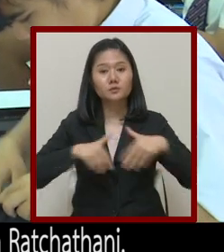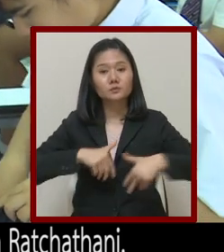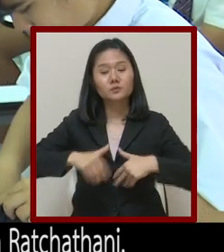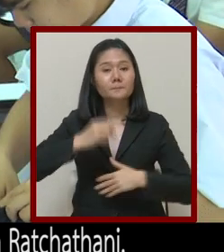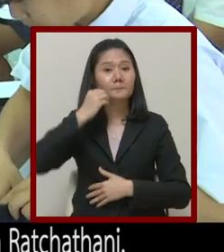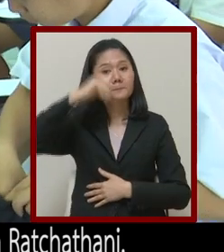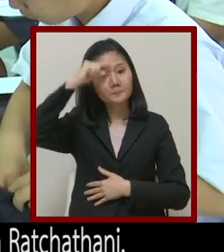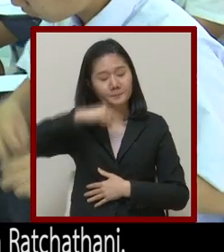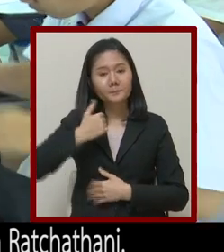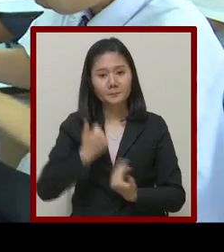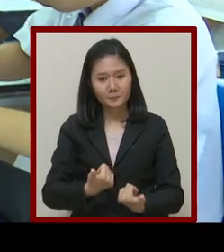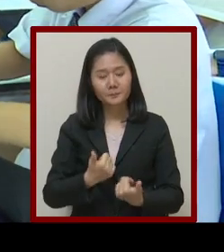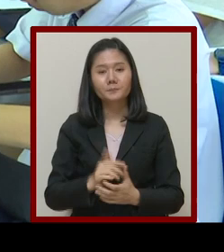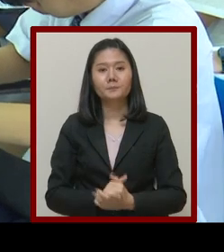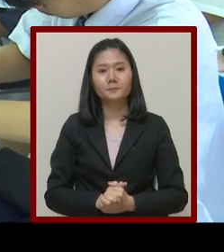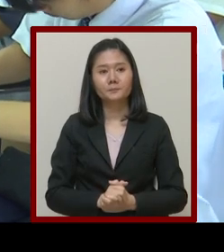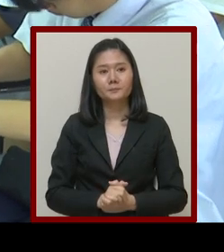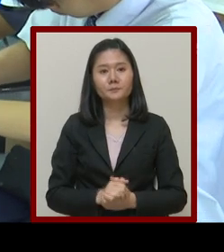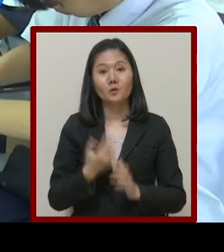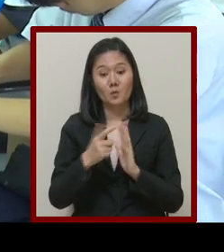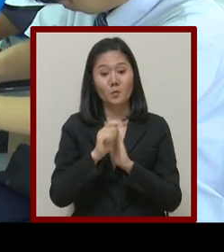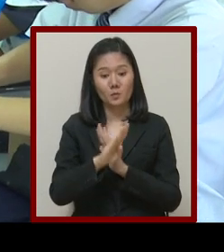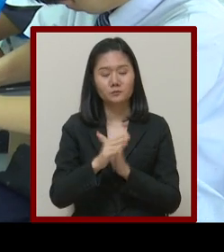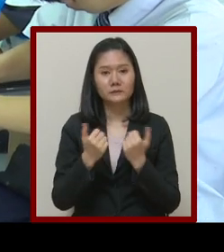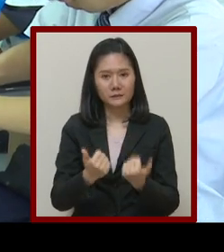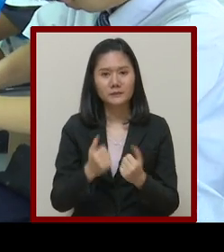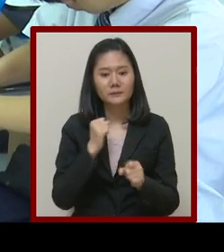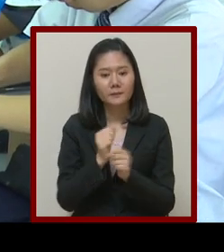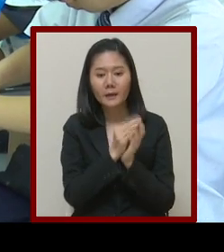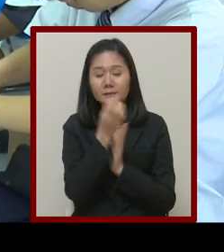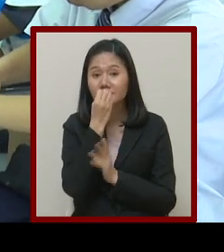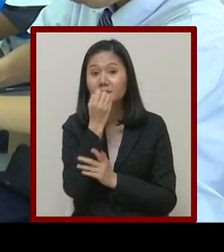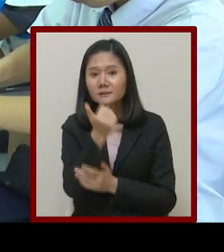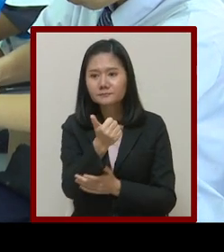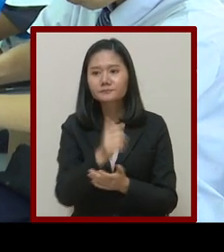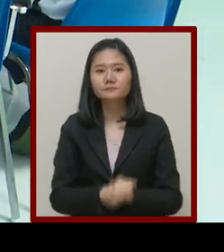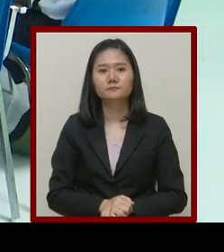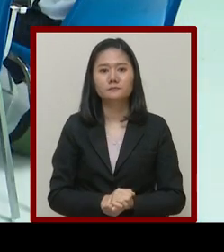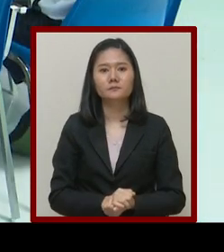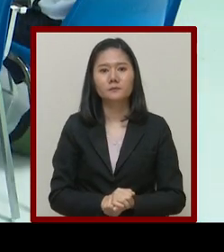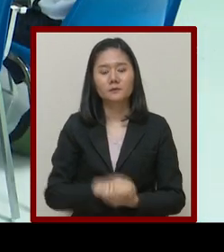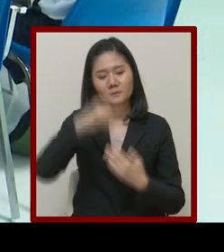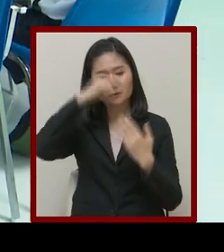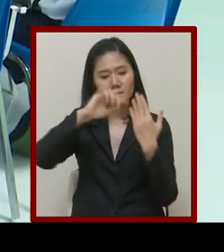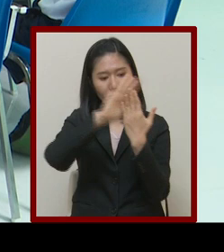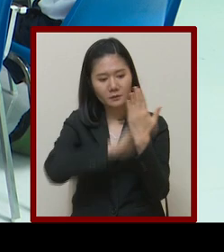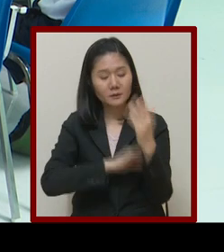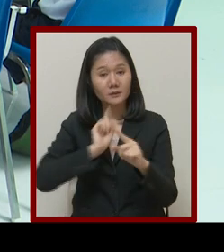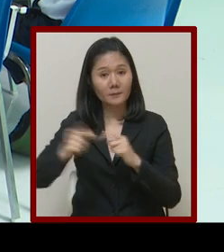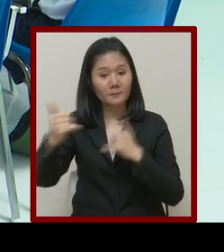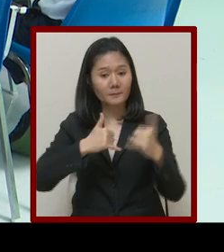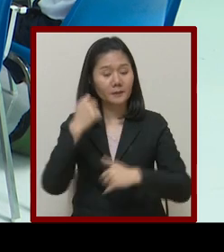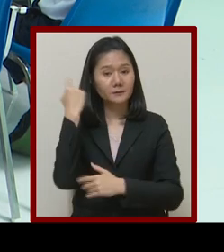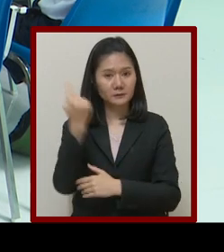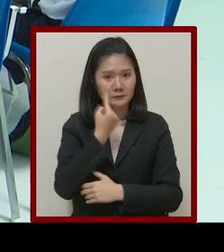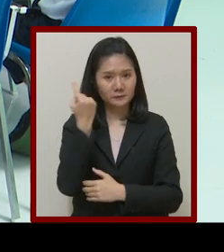านเรานี่แหละนะจังหวัดอุบลราชธานีนะคะเป็นอาหารที่สามารถรับประทานได้ทั่วทุกภาคที่เข้ามาเที่ยว